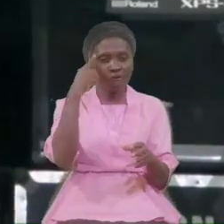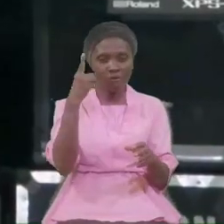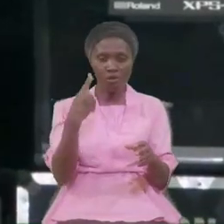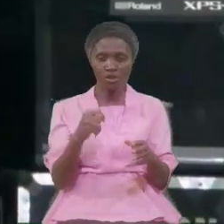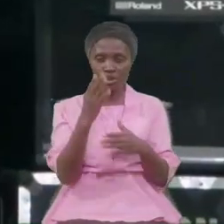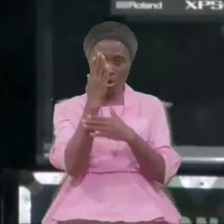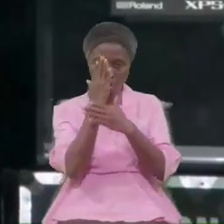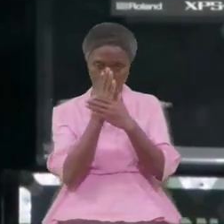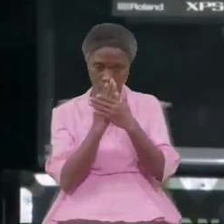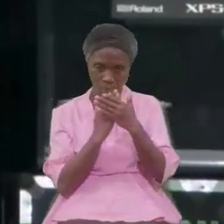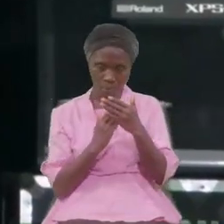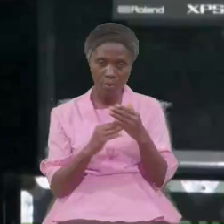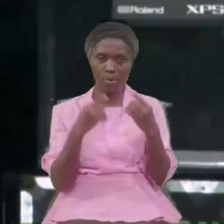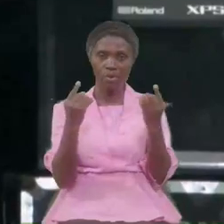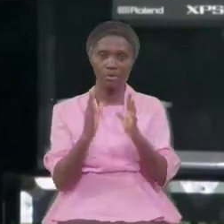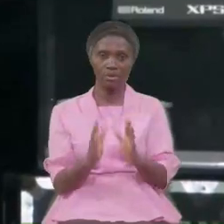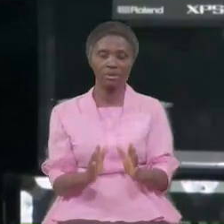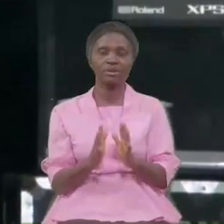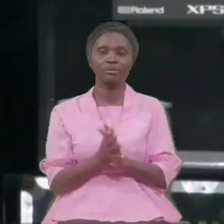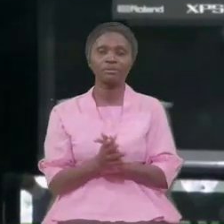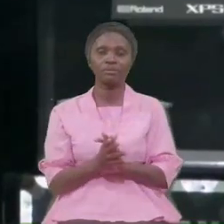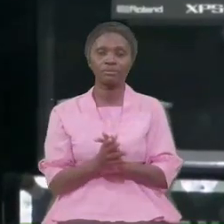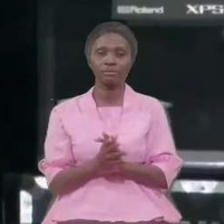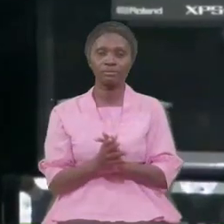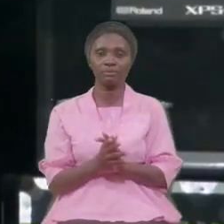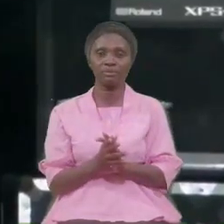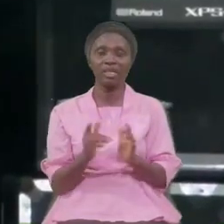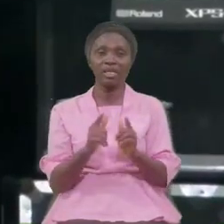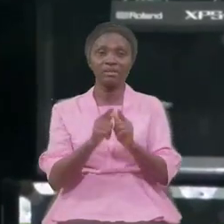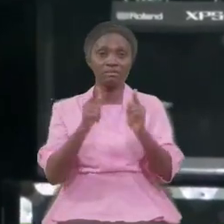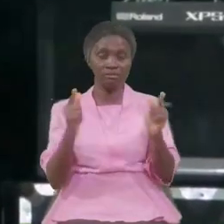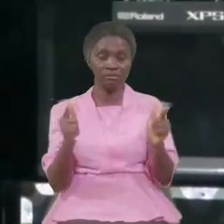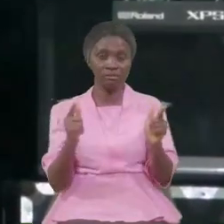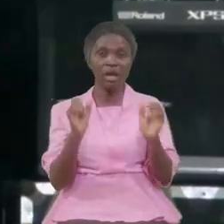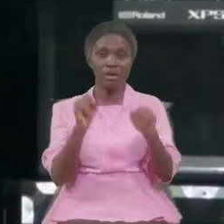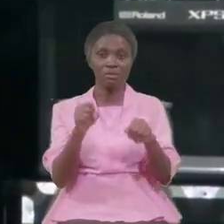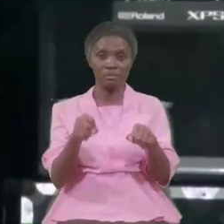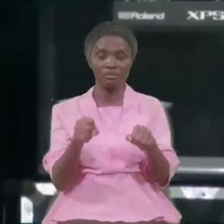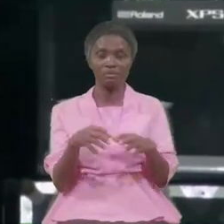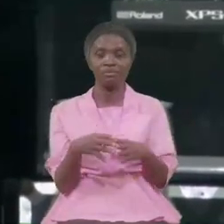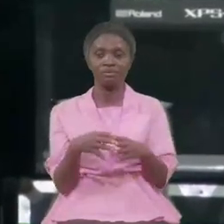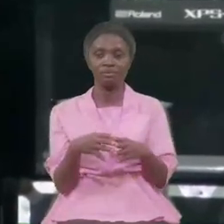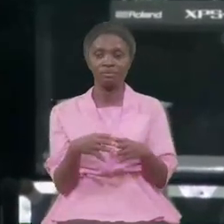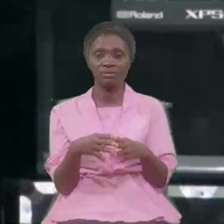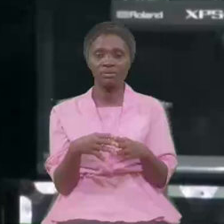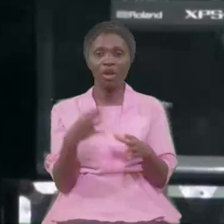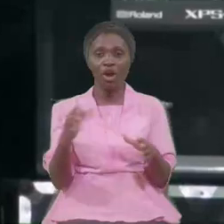La possibilité gracieuse du salut pour